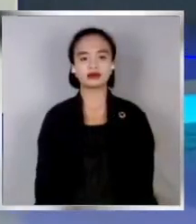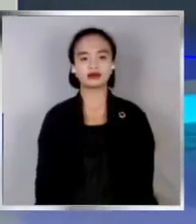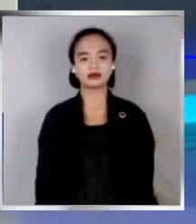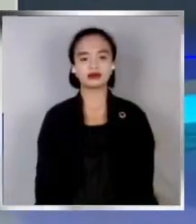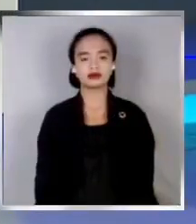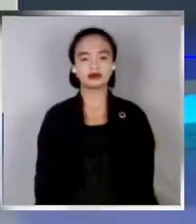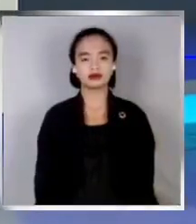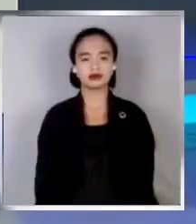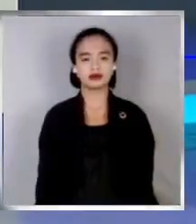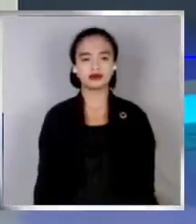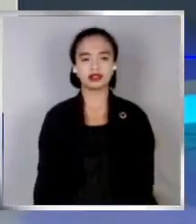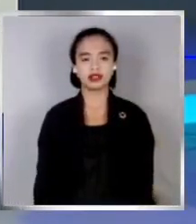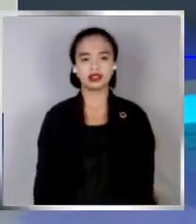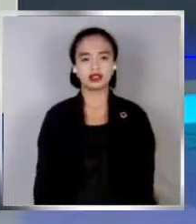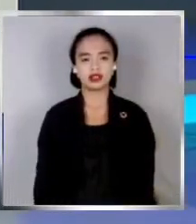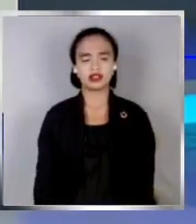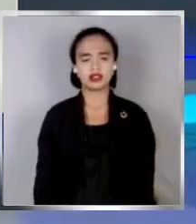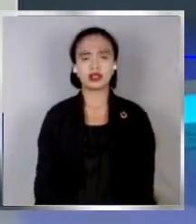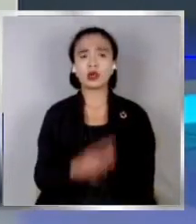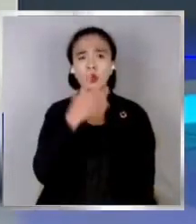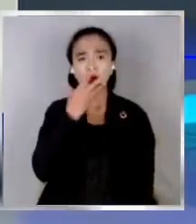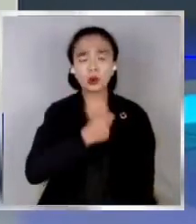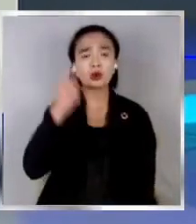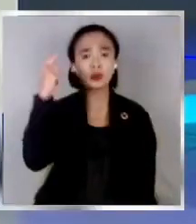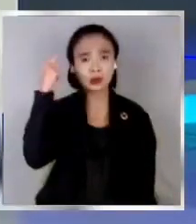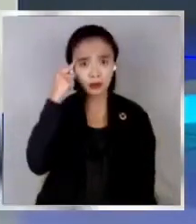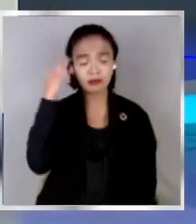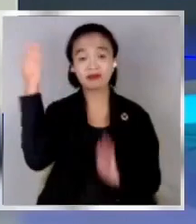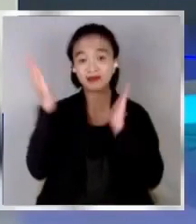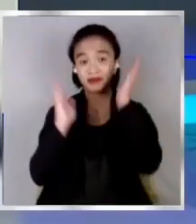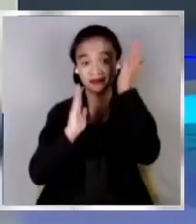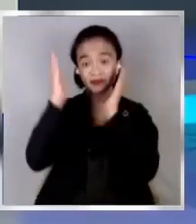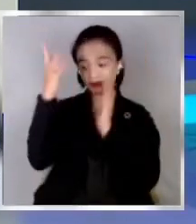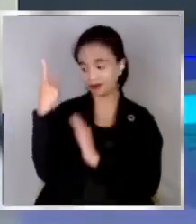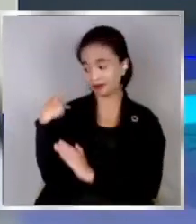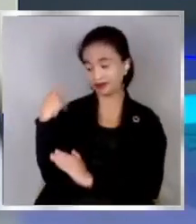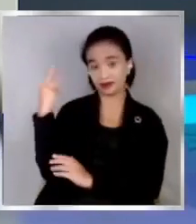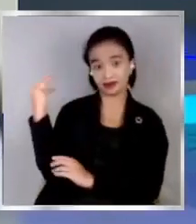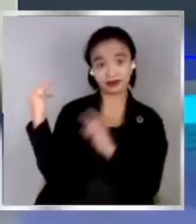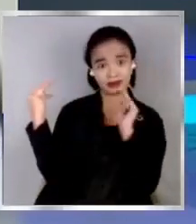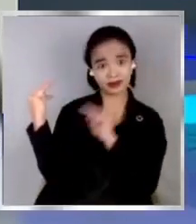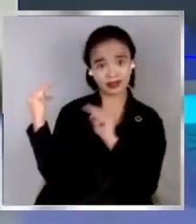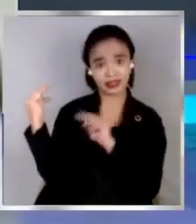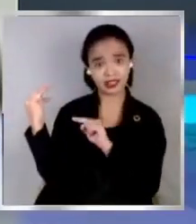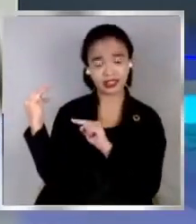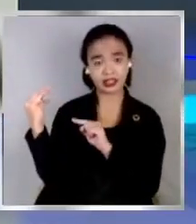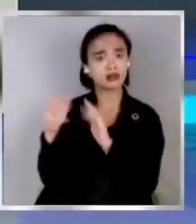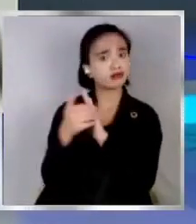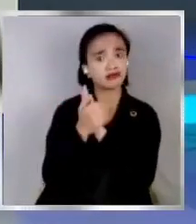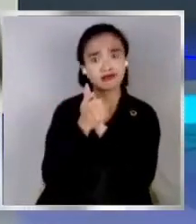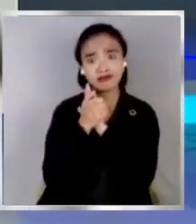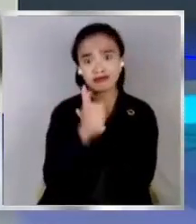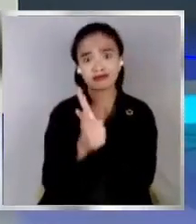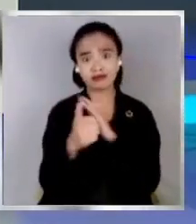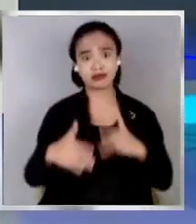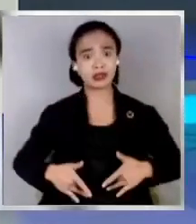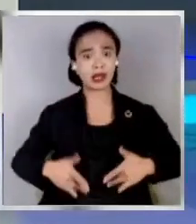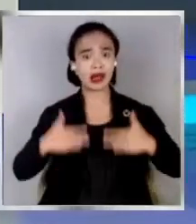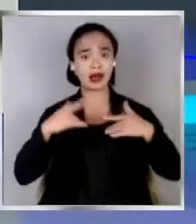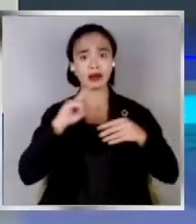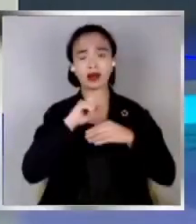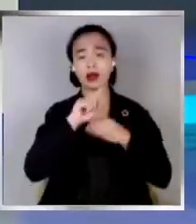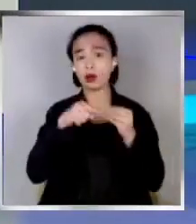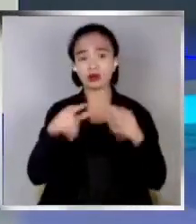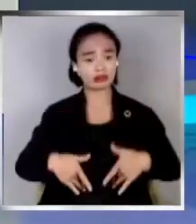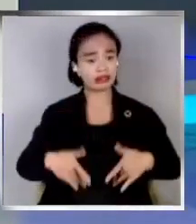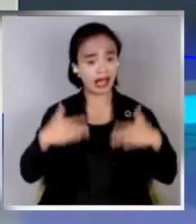Sinong mag-aakalang si Malaysian Prime Minister Anwar Ibrahim, eksperto pala sa buhay ni Dr. Jose Rizal? Isa